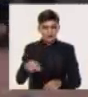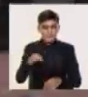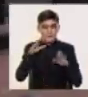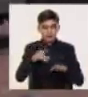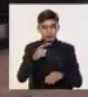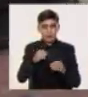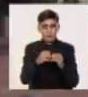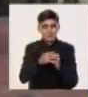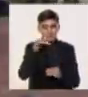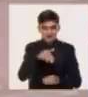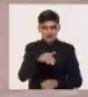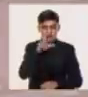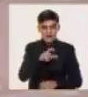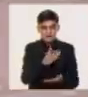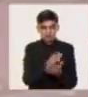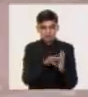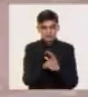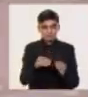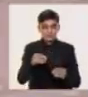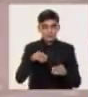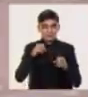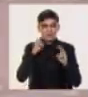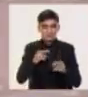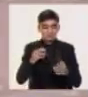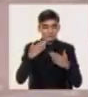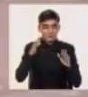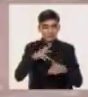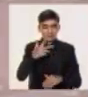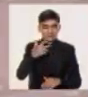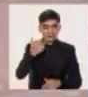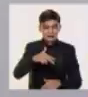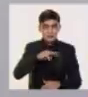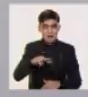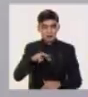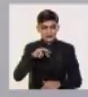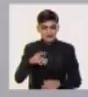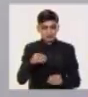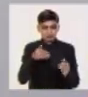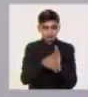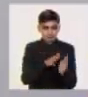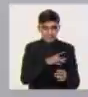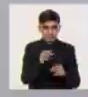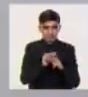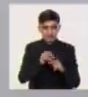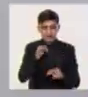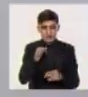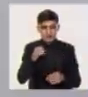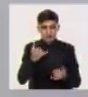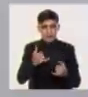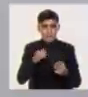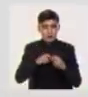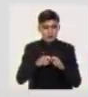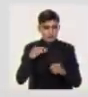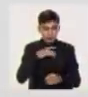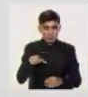всего в 115 тысяч человек аттракцион за 330 миллионов тенге сразу возмутила горожан. И без того проблем много, включая